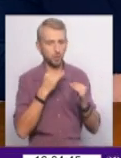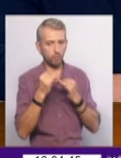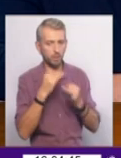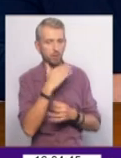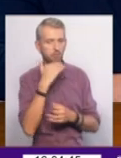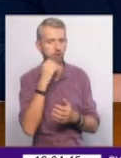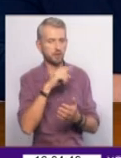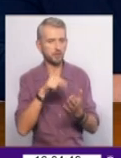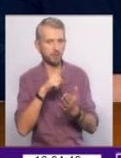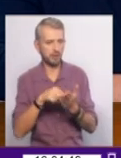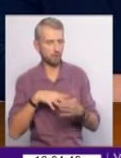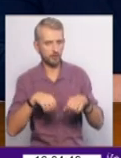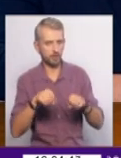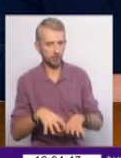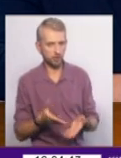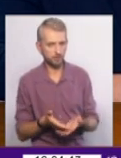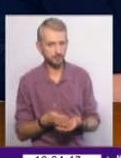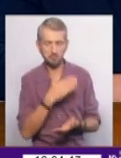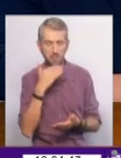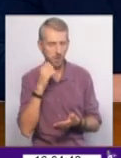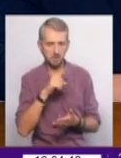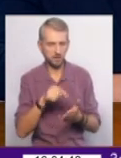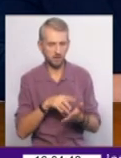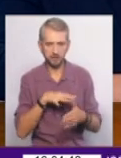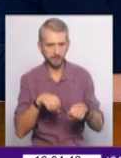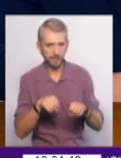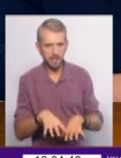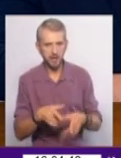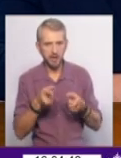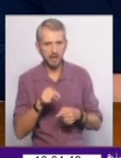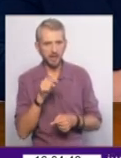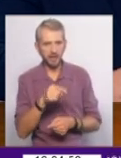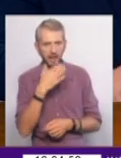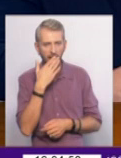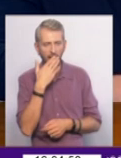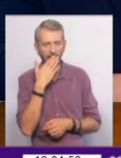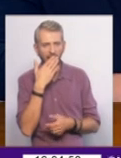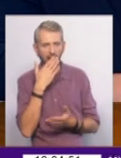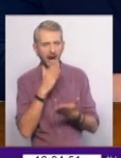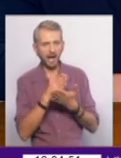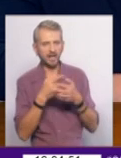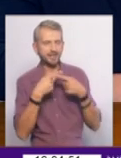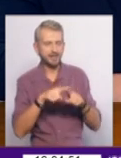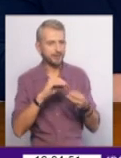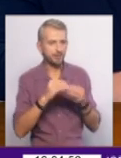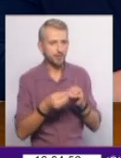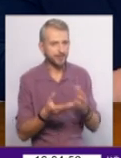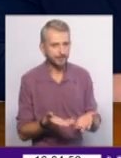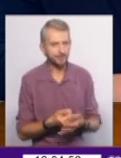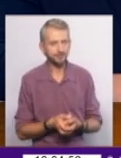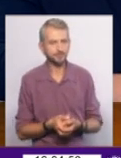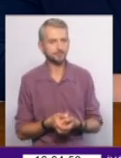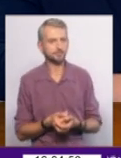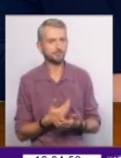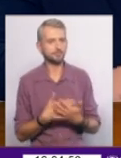багато питань були вирішені. Ну, тобто, багато питань були вирішені. Дійсно, там є технічні проблеми, ну, яке,